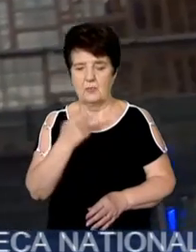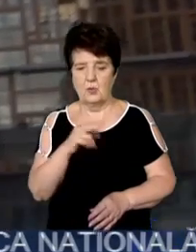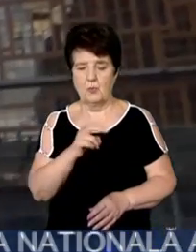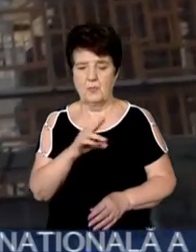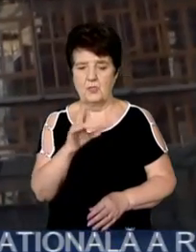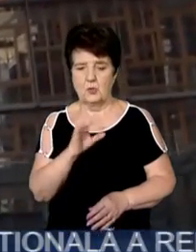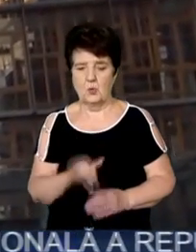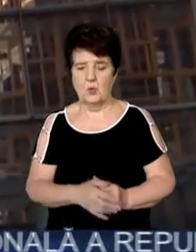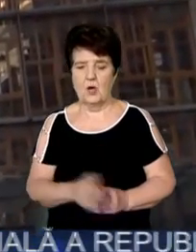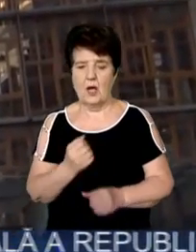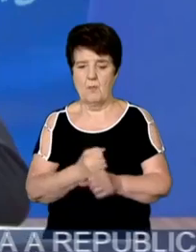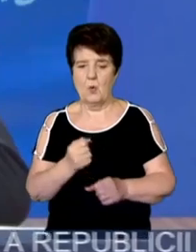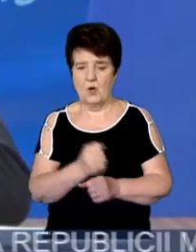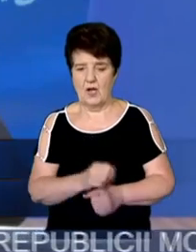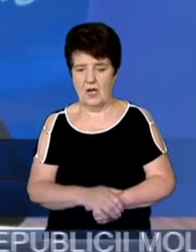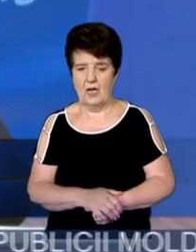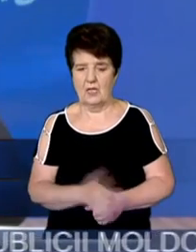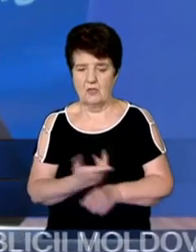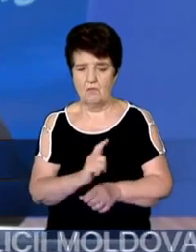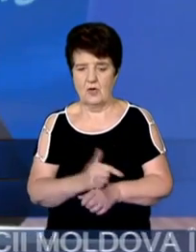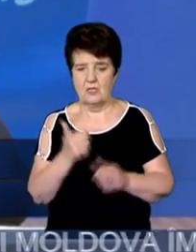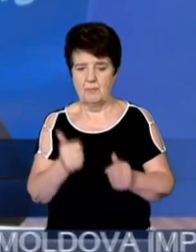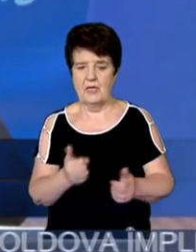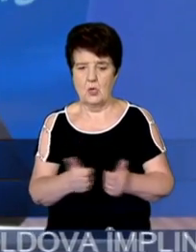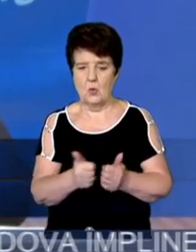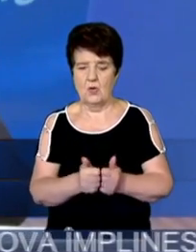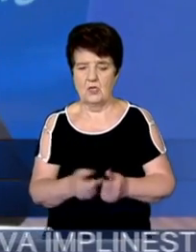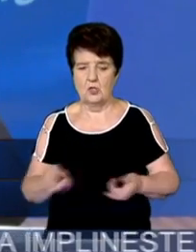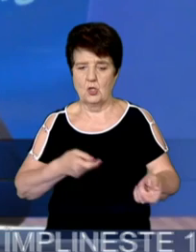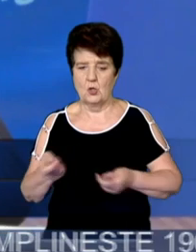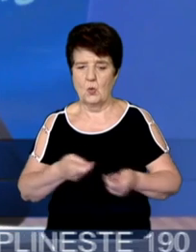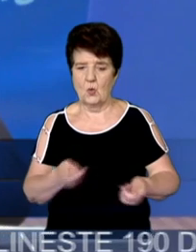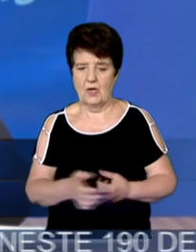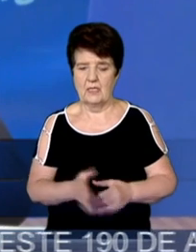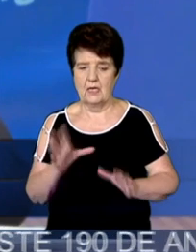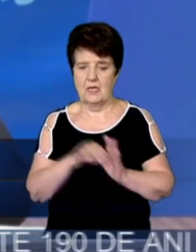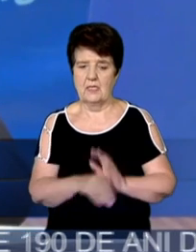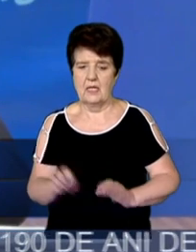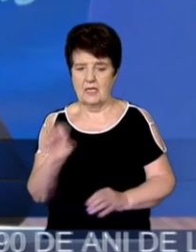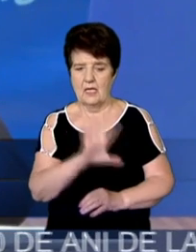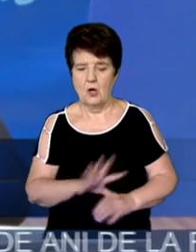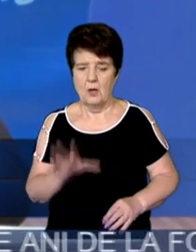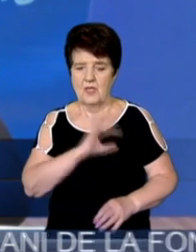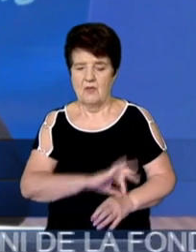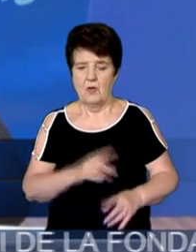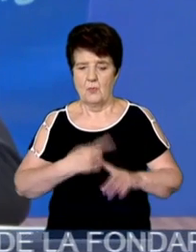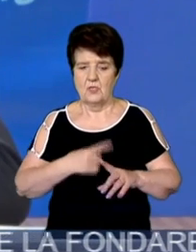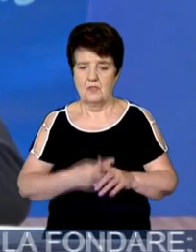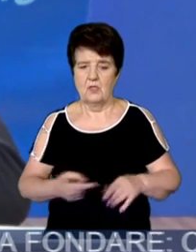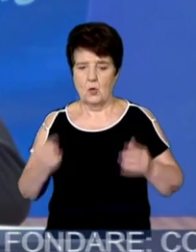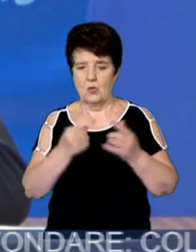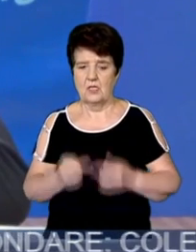Popescu. Am lucrat foarte bine cu colegii noștri din guvern, astfel încât integrarea europeană să aibă efecte pozitive, concrete